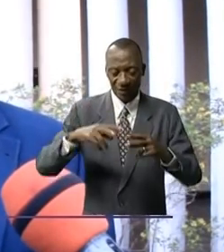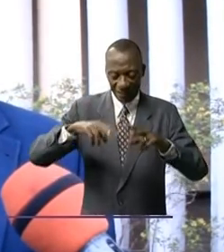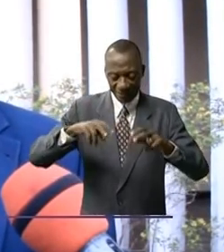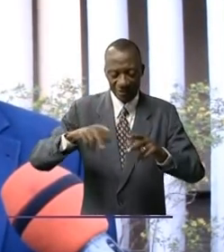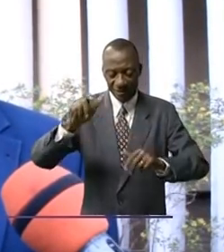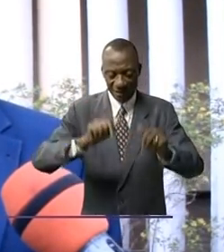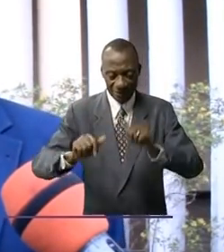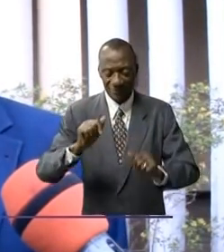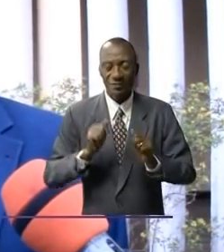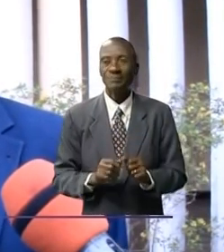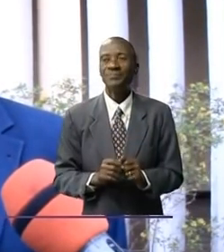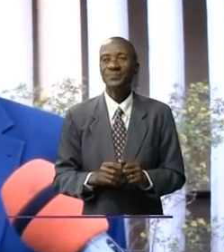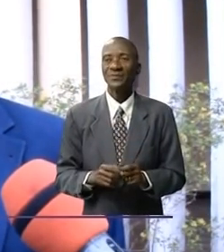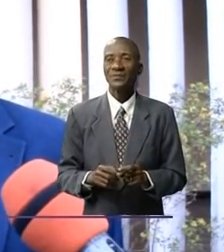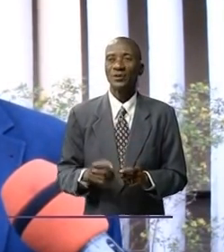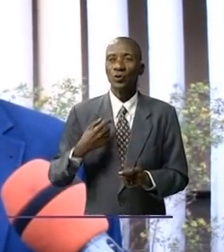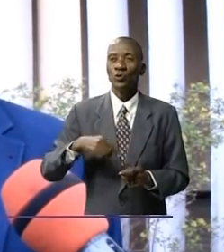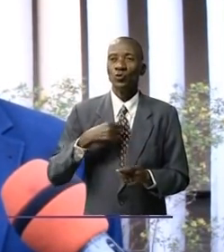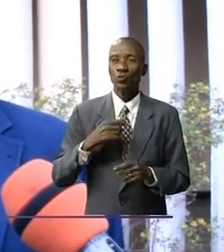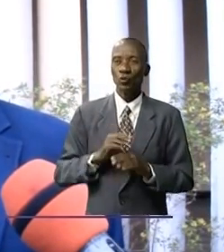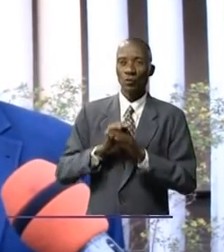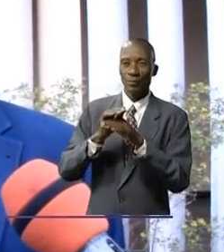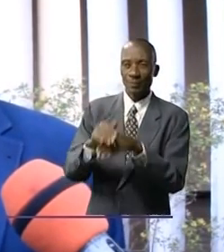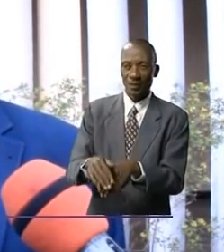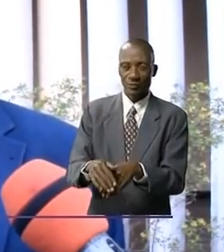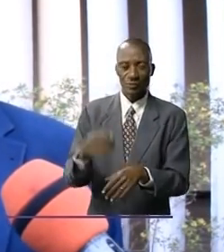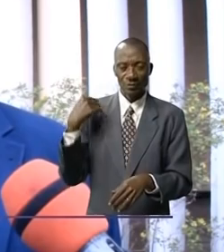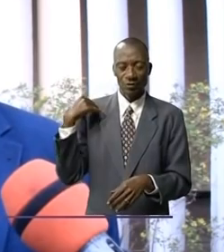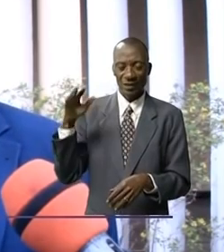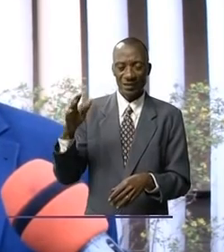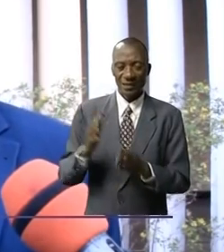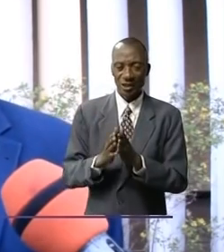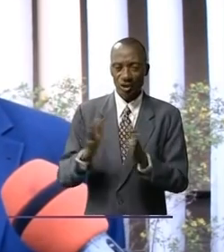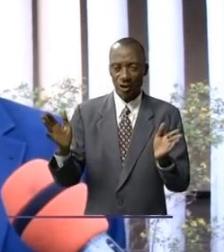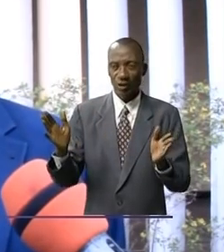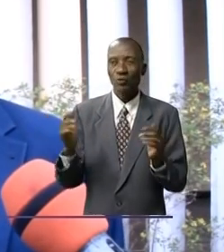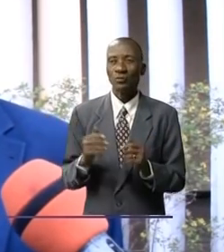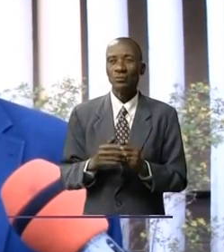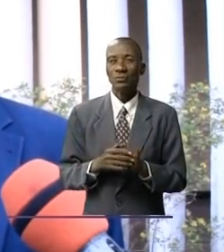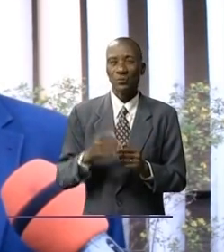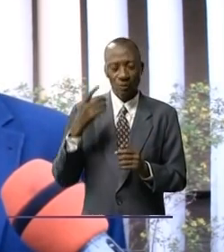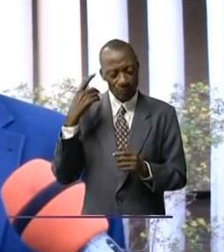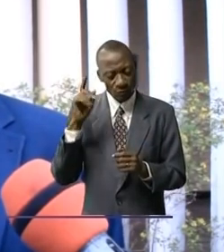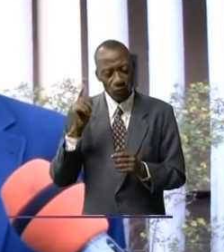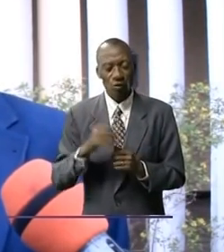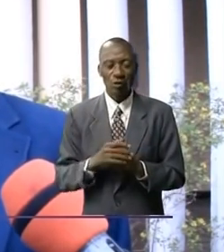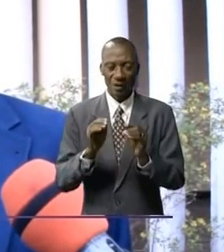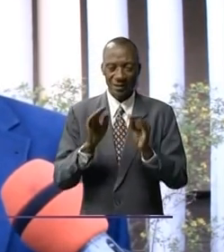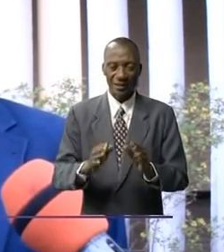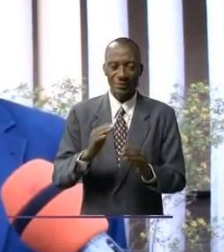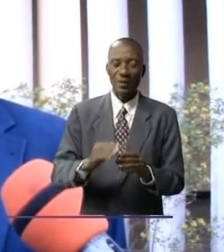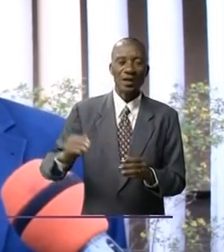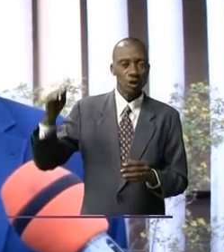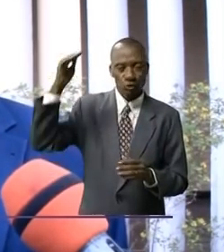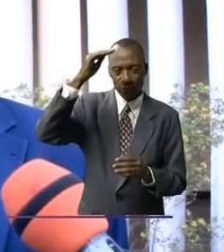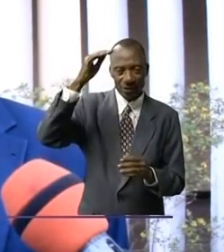c'est que nous venons de participer aux états généraux de l'enseignement supérieur universitaire à Lubumbashi. Et l'une des